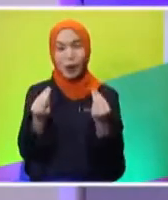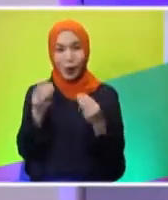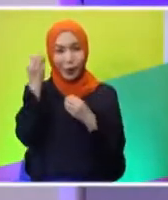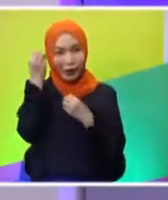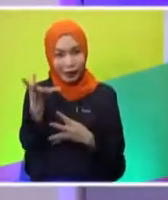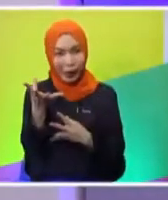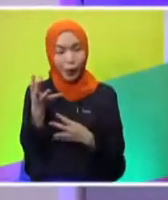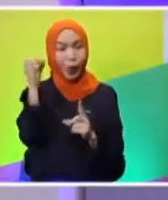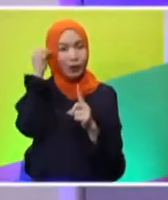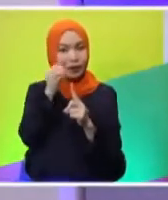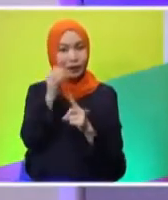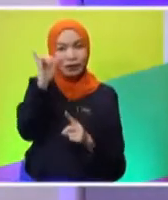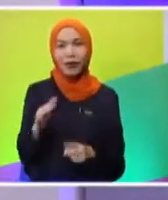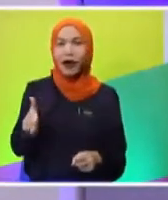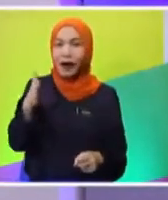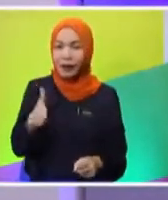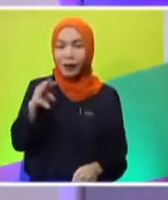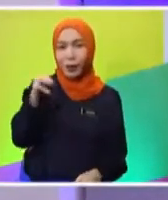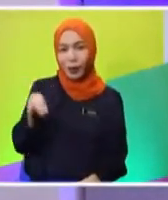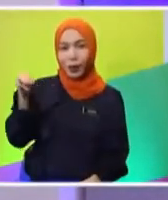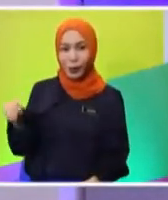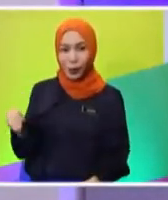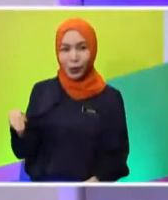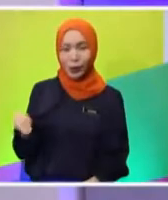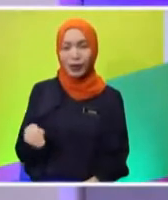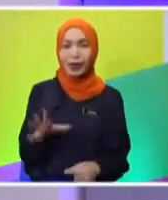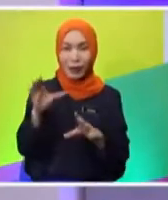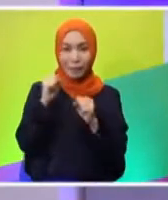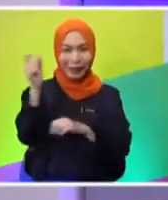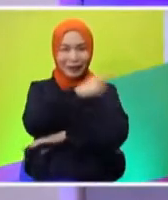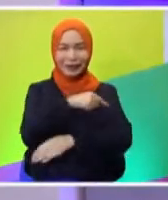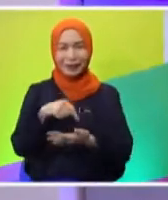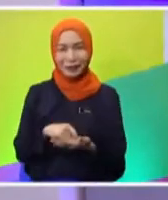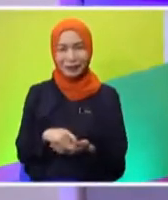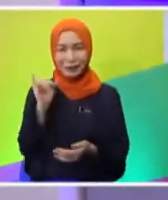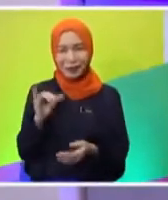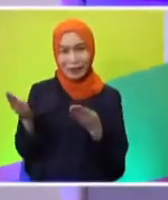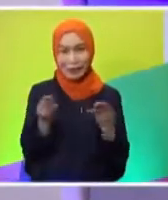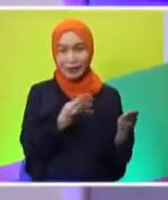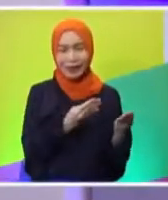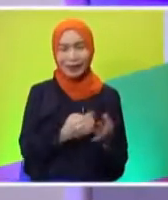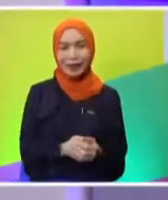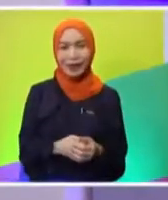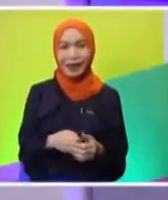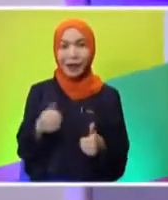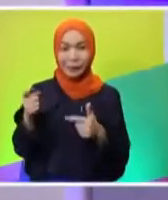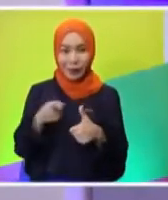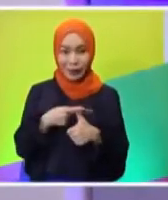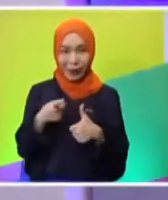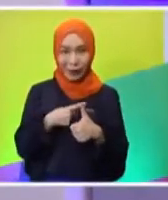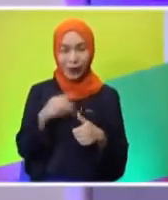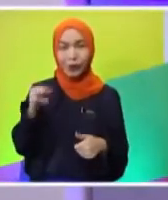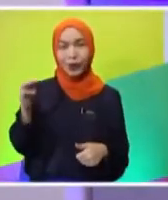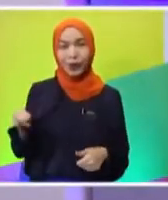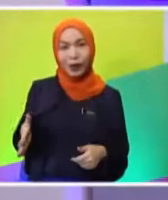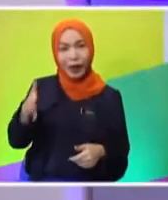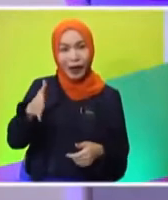objektif yang akan murid-murid dan juga Dina perolehi pada hari ini ya silakan Jetis yang pertama mode-mode akan dapat